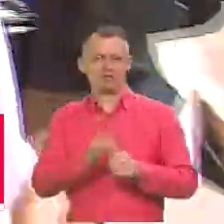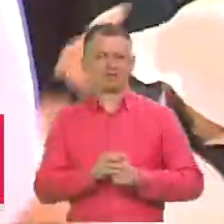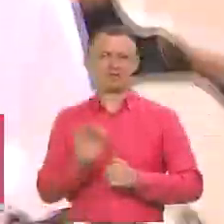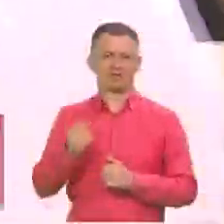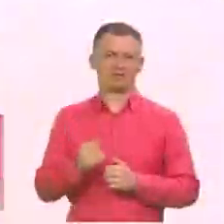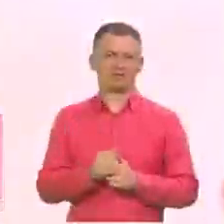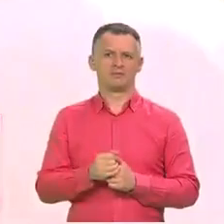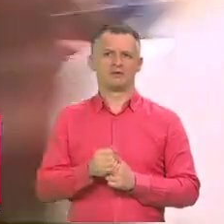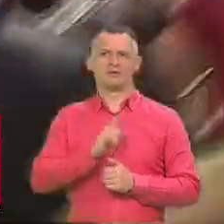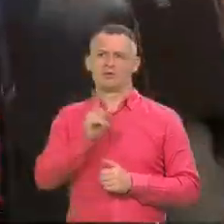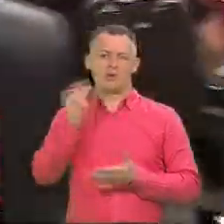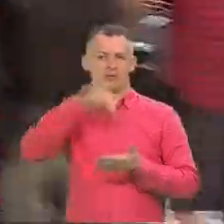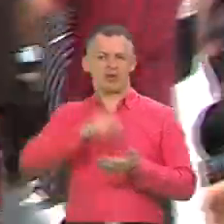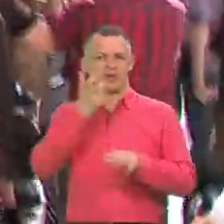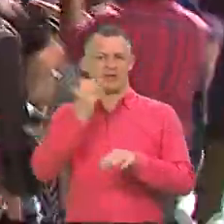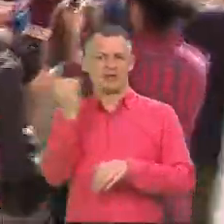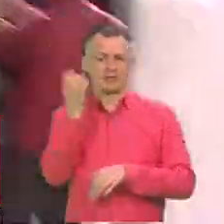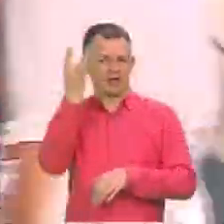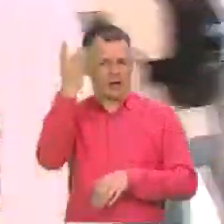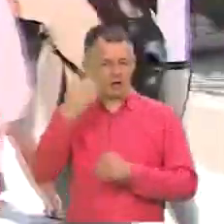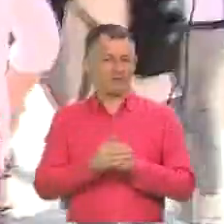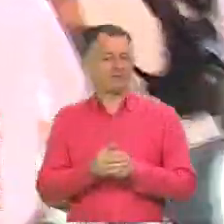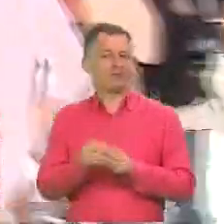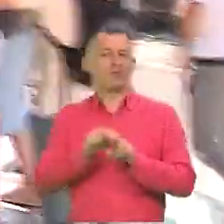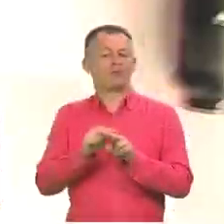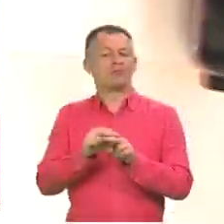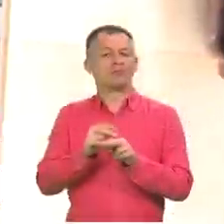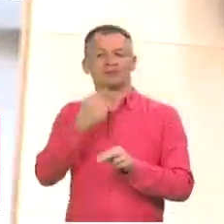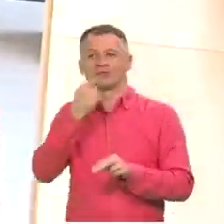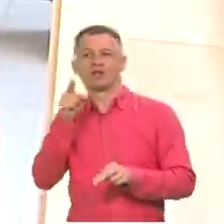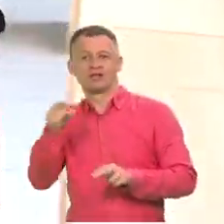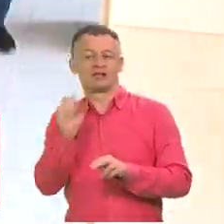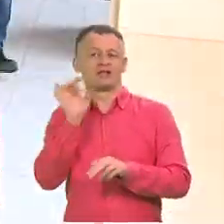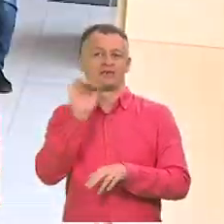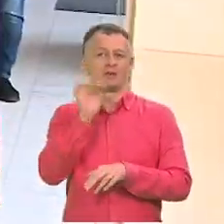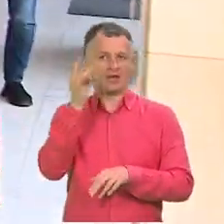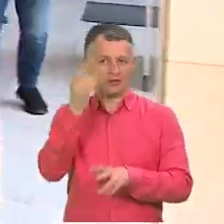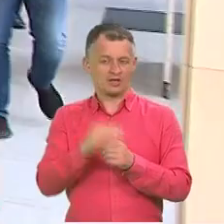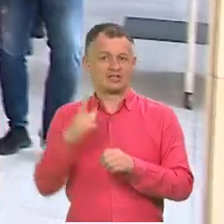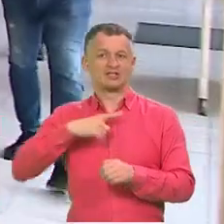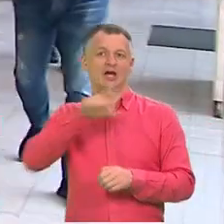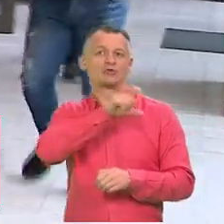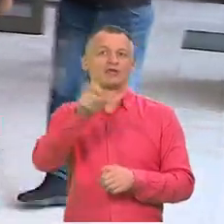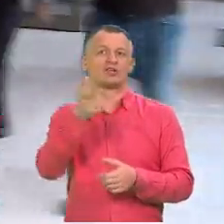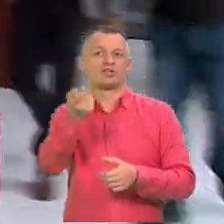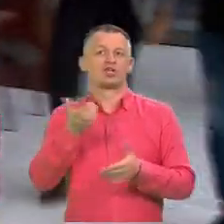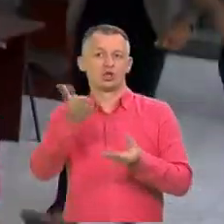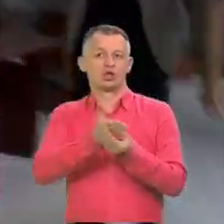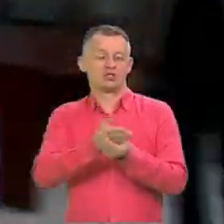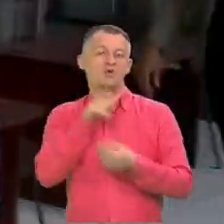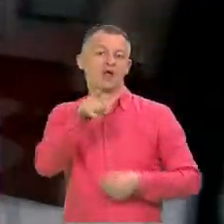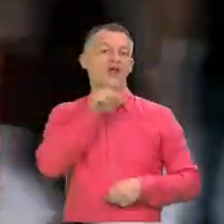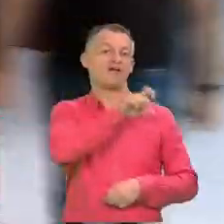Zero. Don't ask me silly questions. Întrebările stupide, așa cum le cataloghează Andrew Tate, sunt de fapt acuzații din dosarul în care este